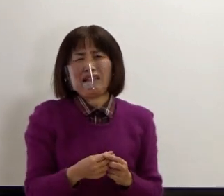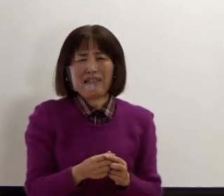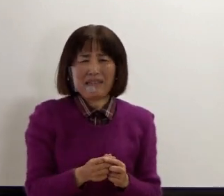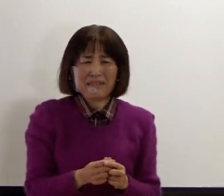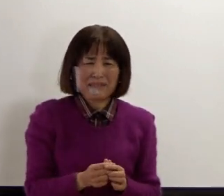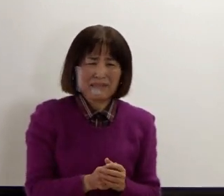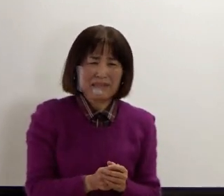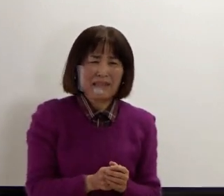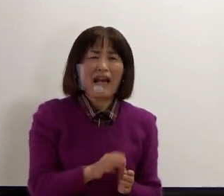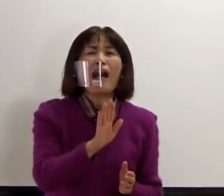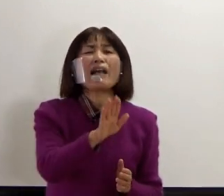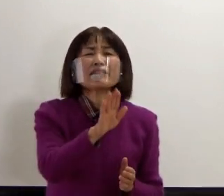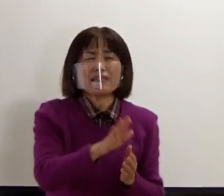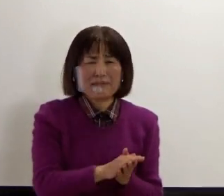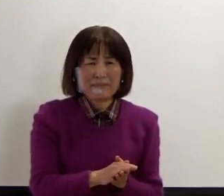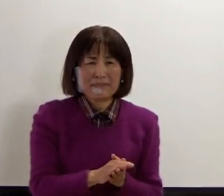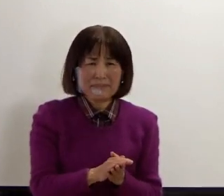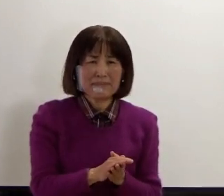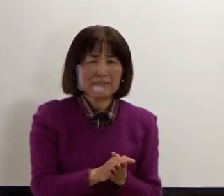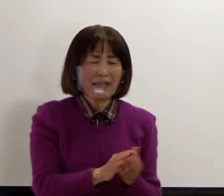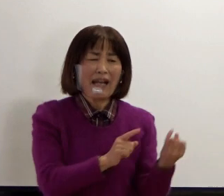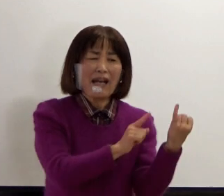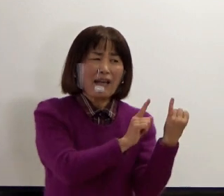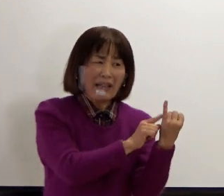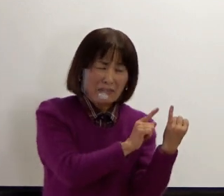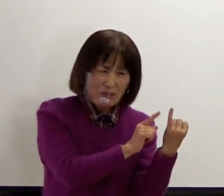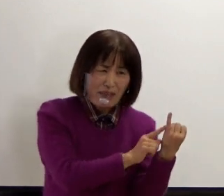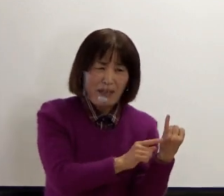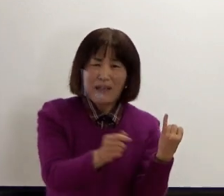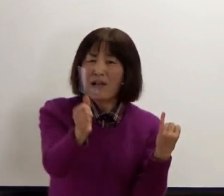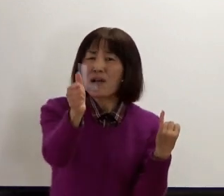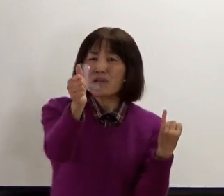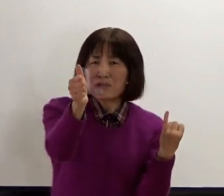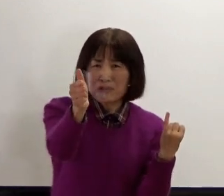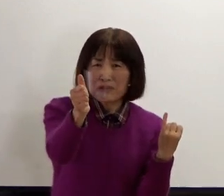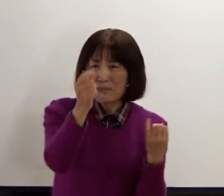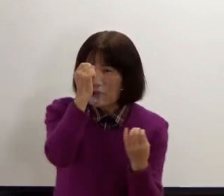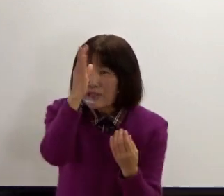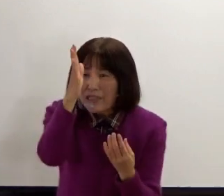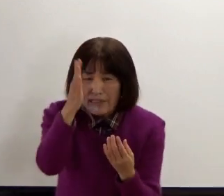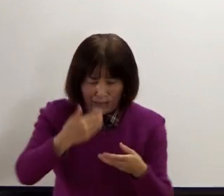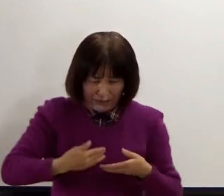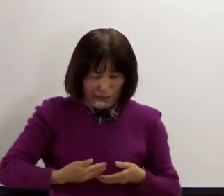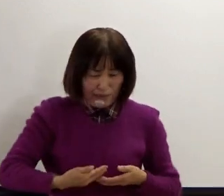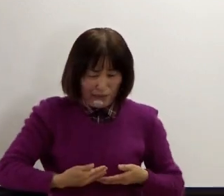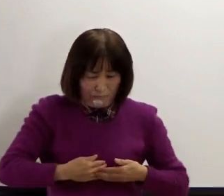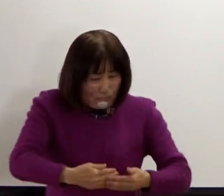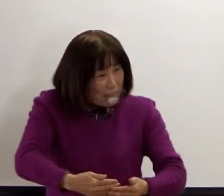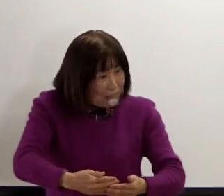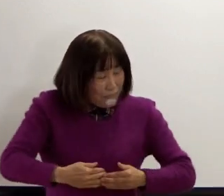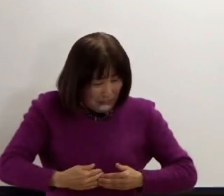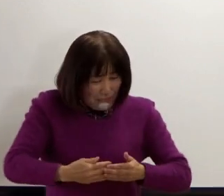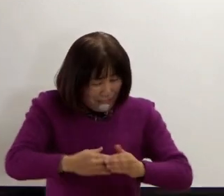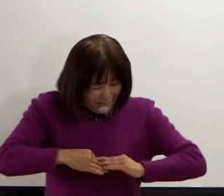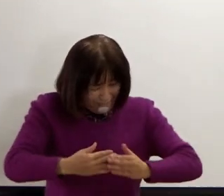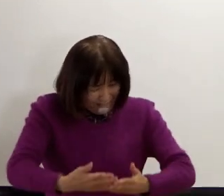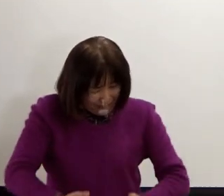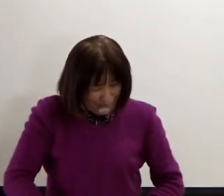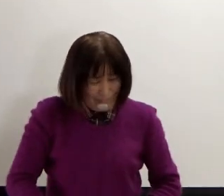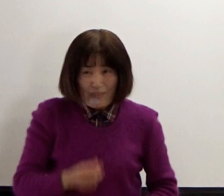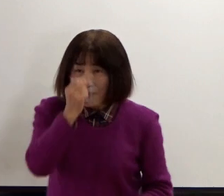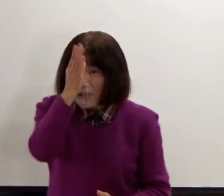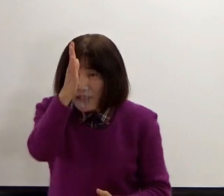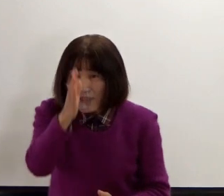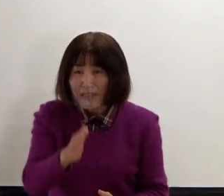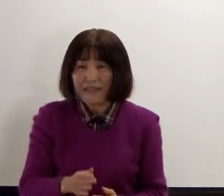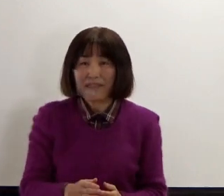分この申し訳ない気持ちもあったと思いますよ。もう私を離縁してくださいと、多分何度も言ったと思いますね。でもザ